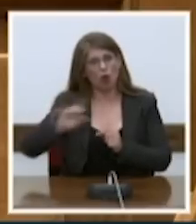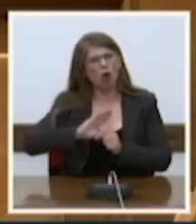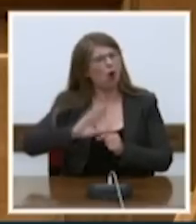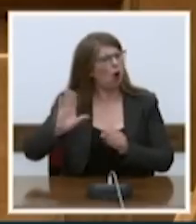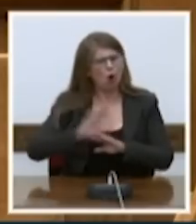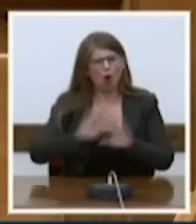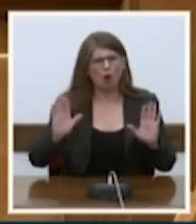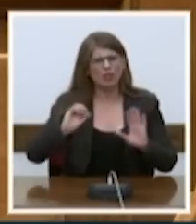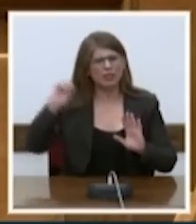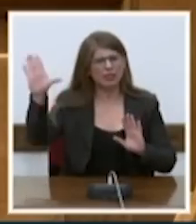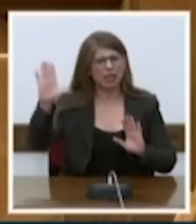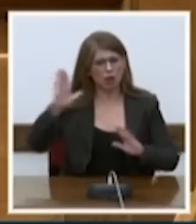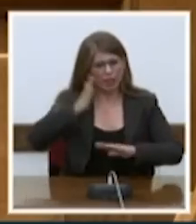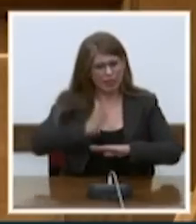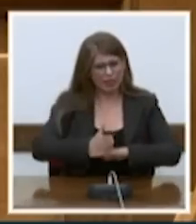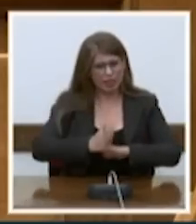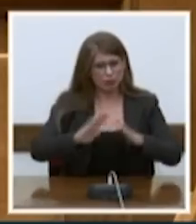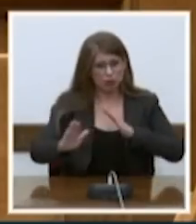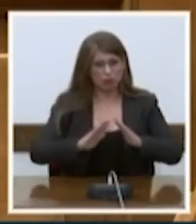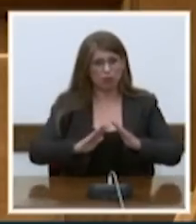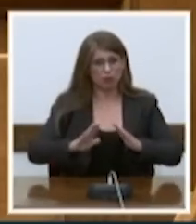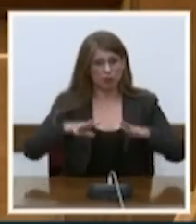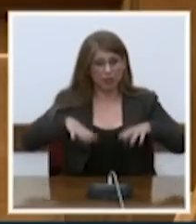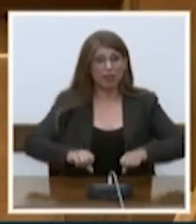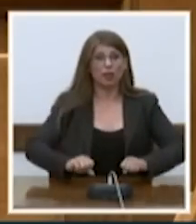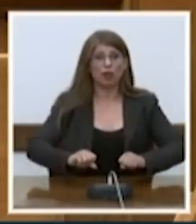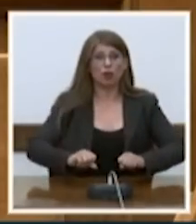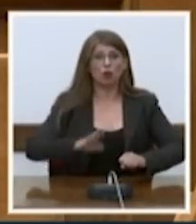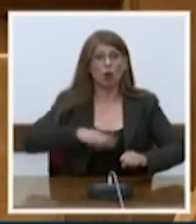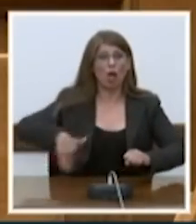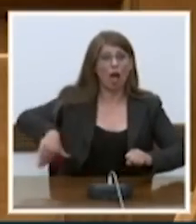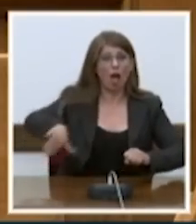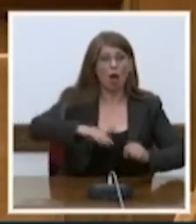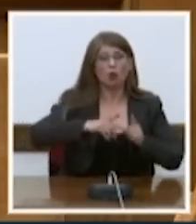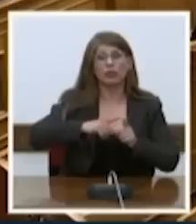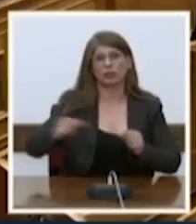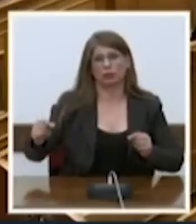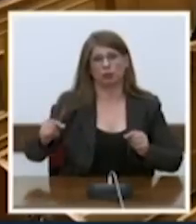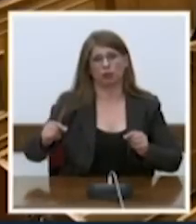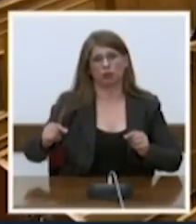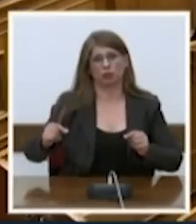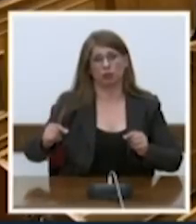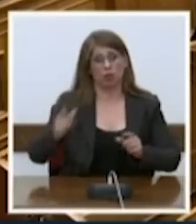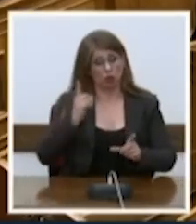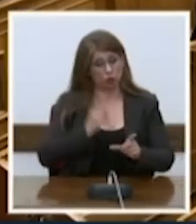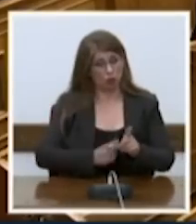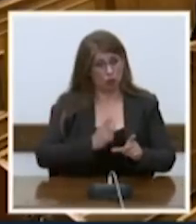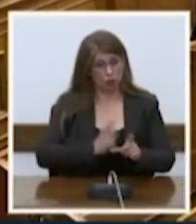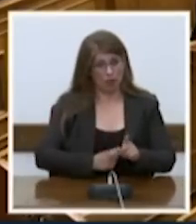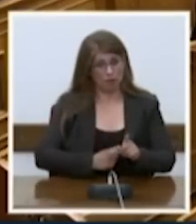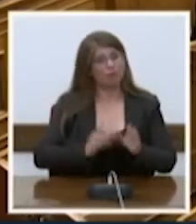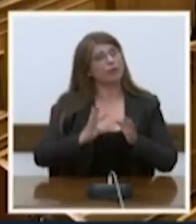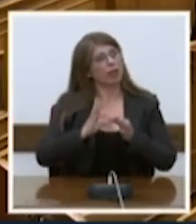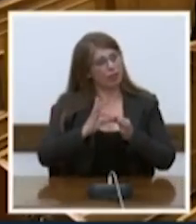τον κυπριακό λαό πραγματικά κυρίαρχο στον τόπο του, στην πατρίδα του. Το Κομμουνιστικό Κόμμα Ελλάδας θα